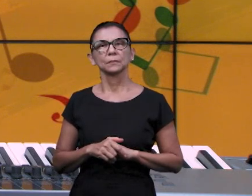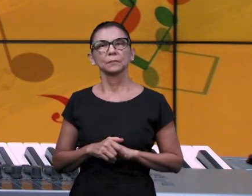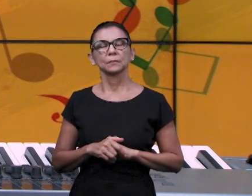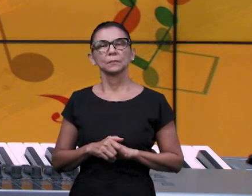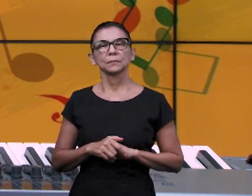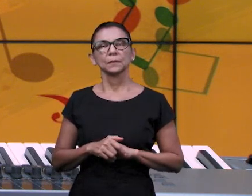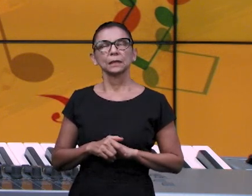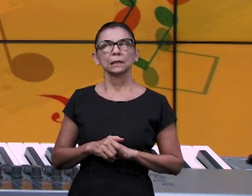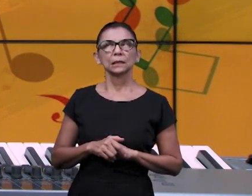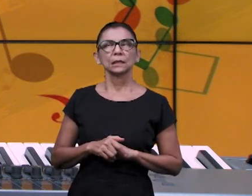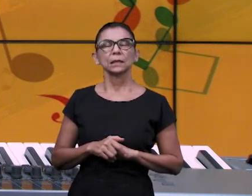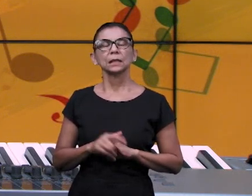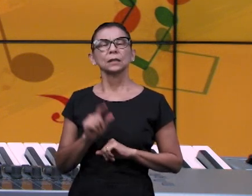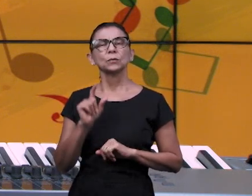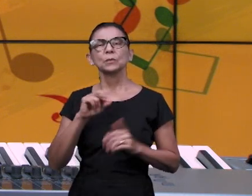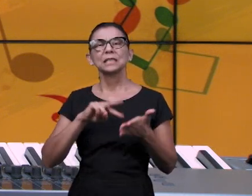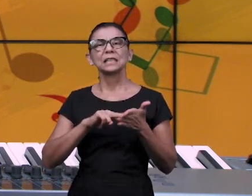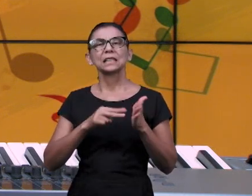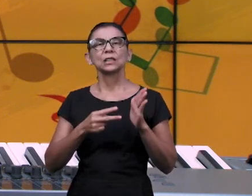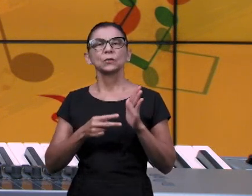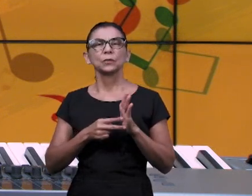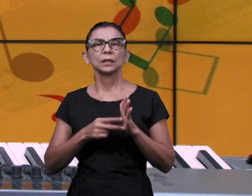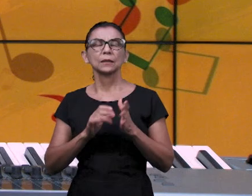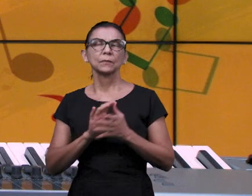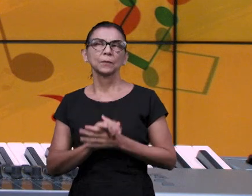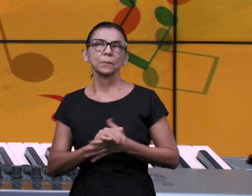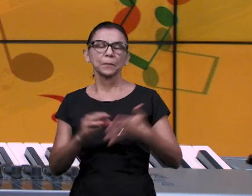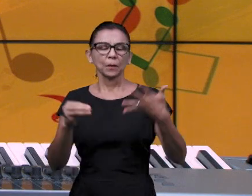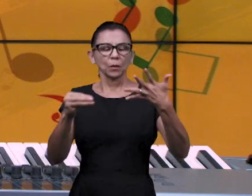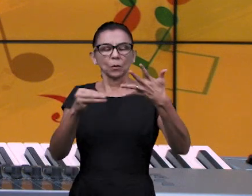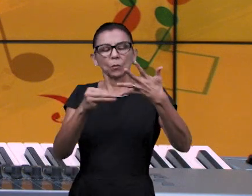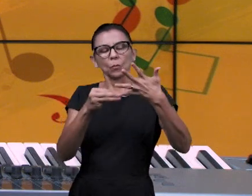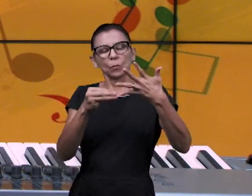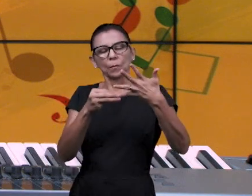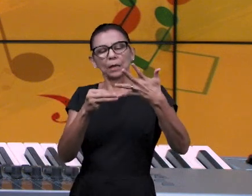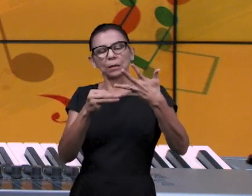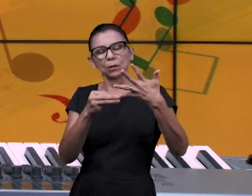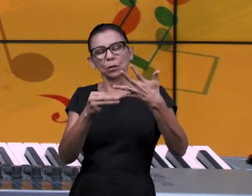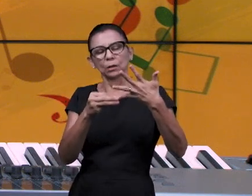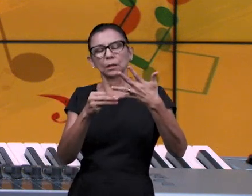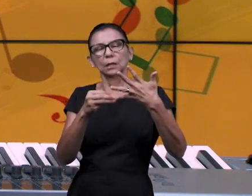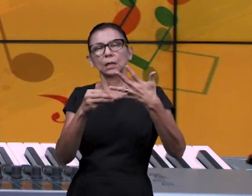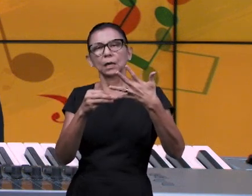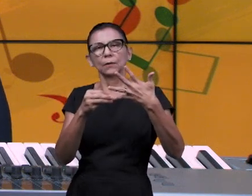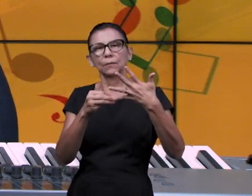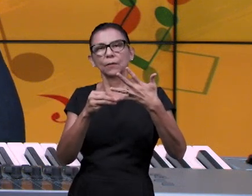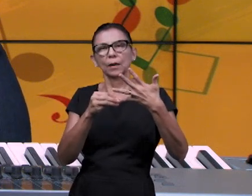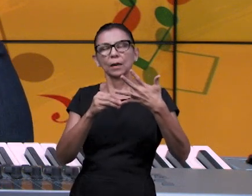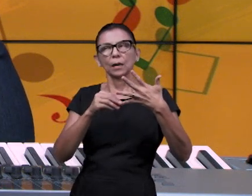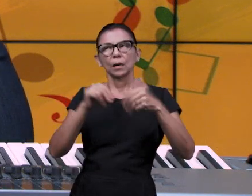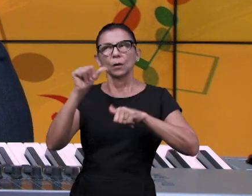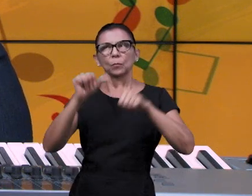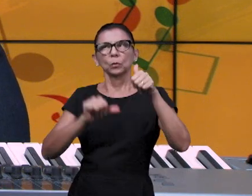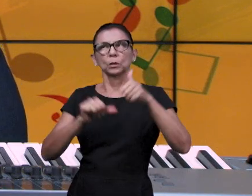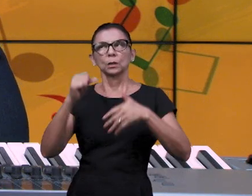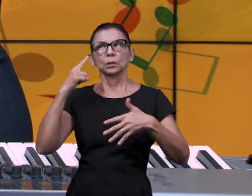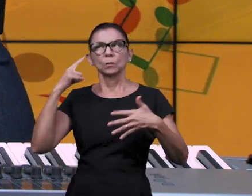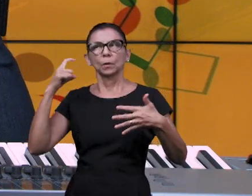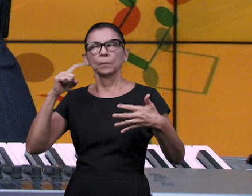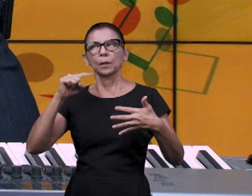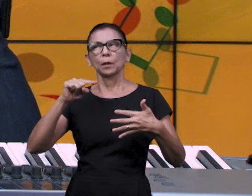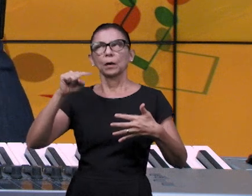servent pour modifier la tonalité d'une note sans changer son nom. Il sert